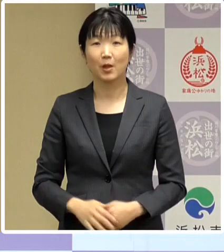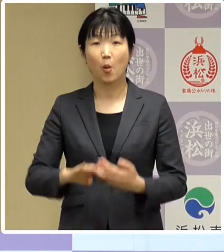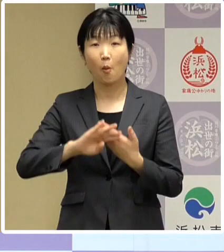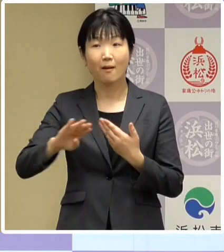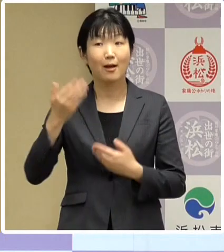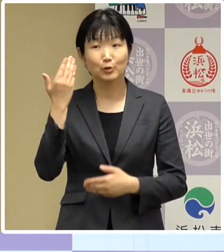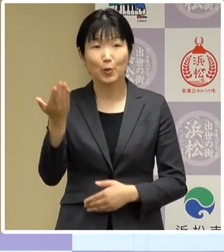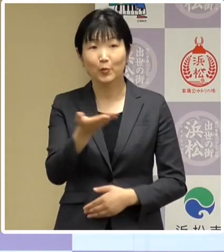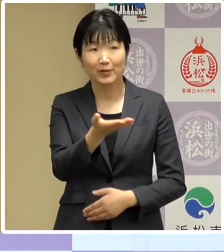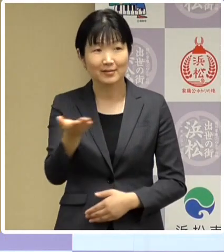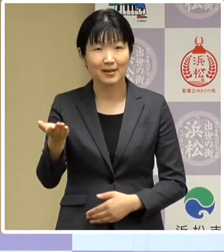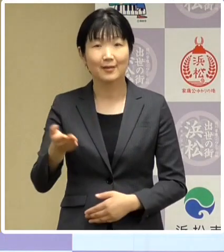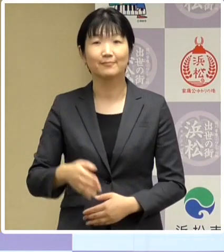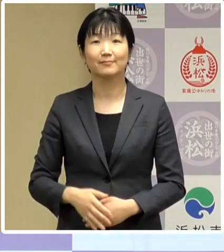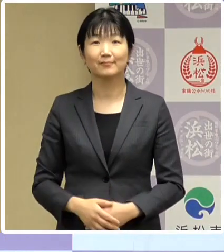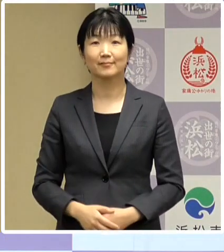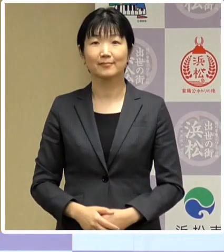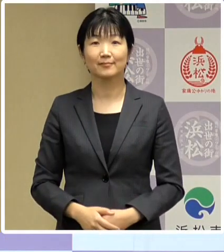他にいかがでしょうか。